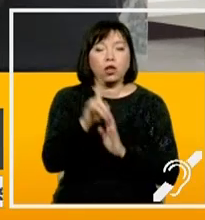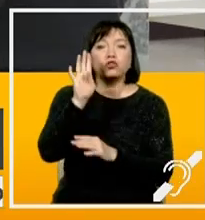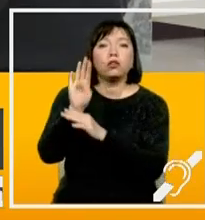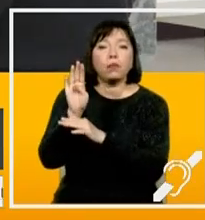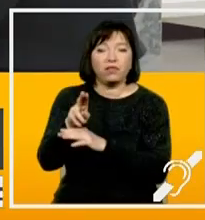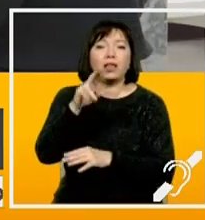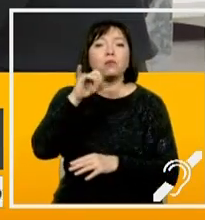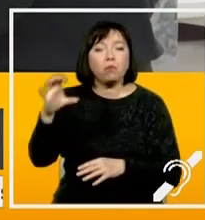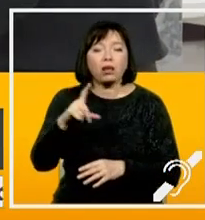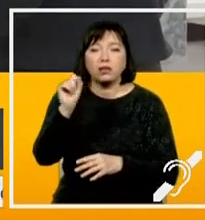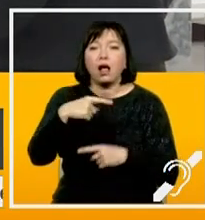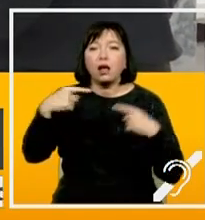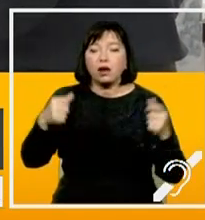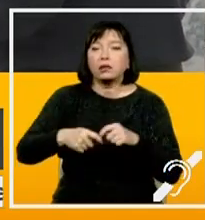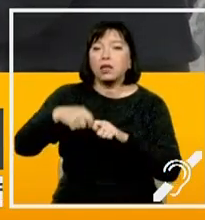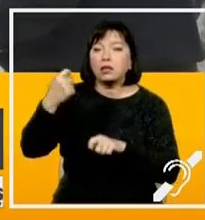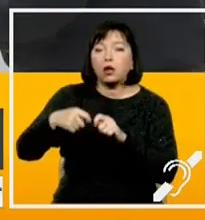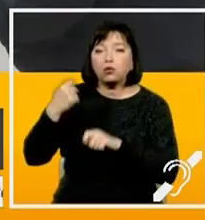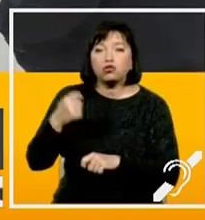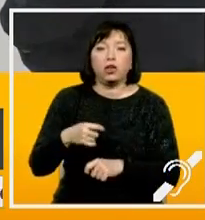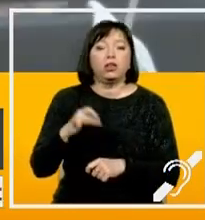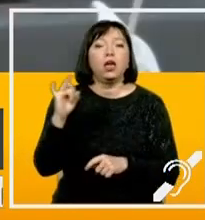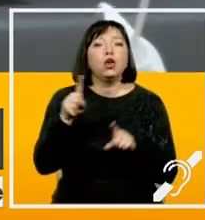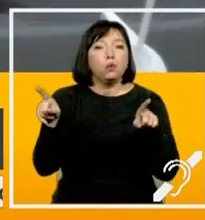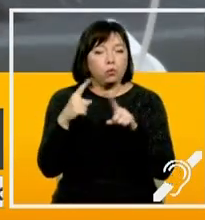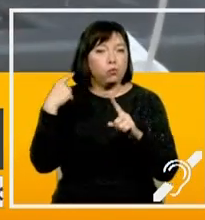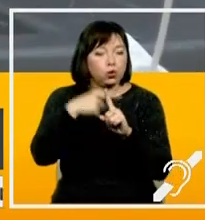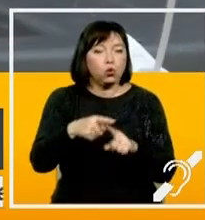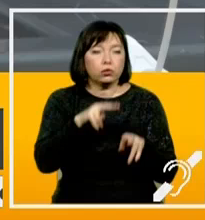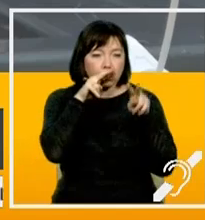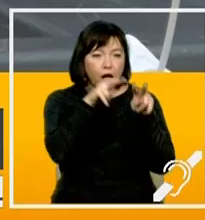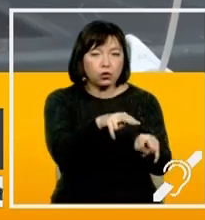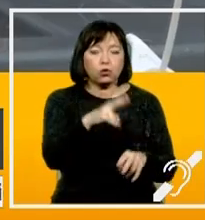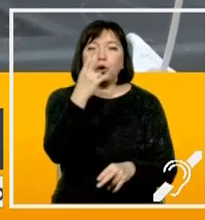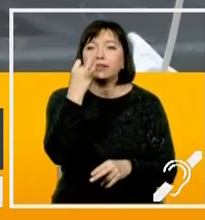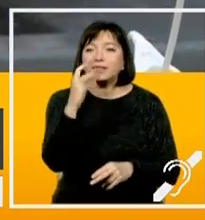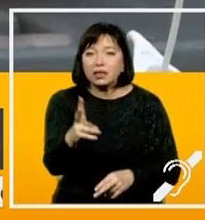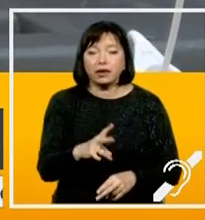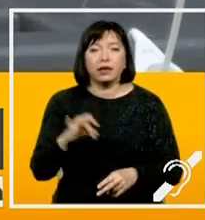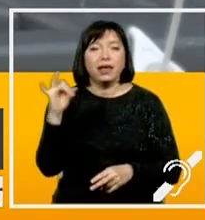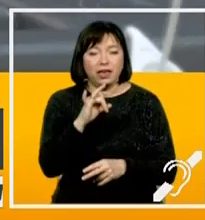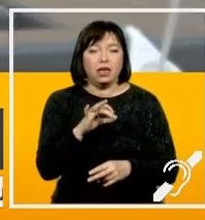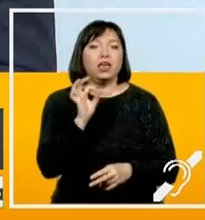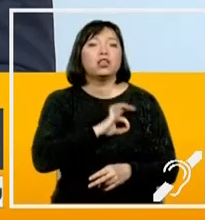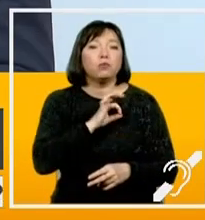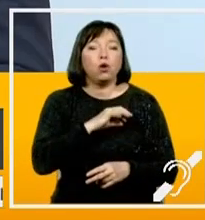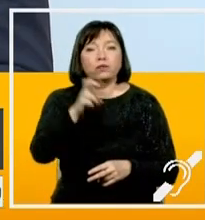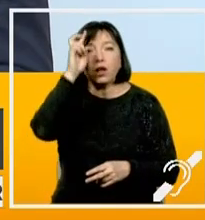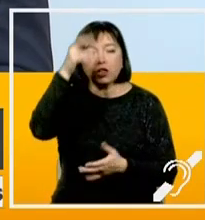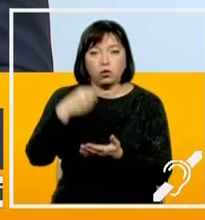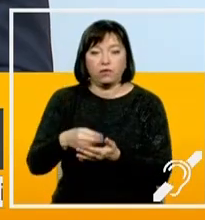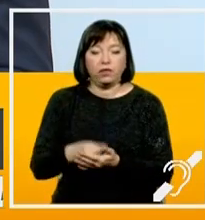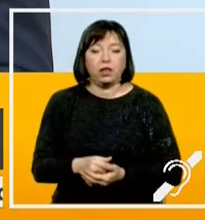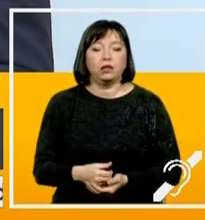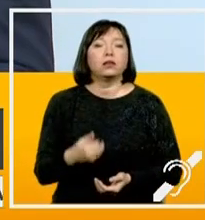mai multe ilegalități, printre care controlul asupra Comisiei Electorale Centrale și abuzul de resurse administrative. Vreau să